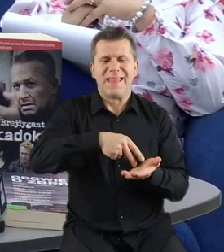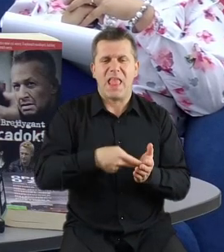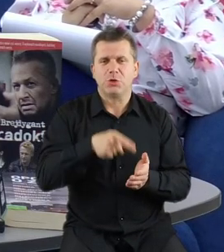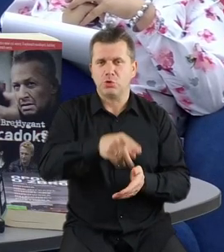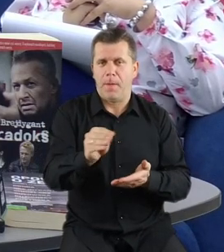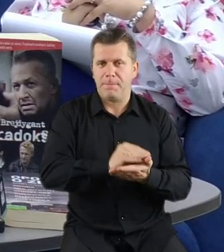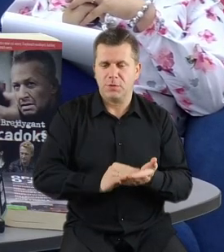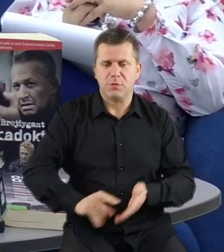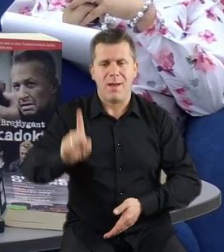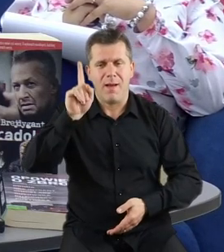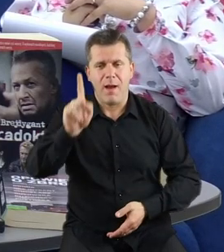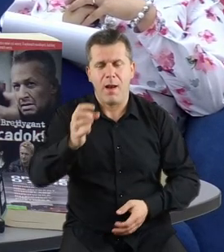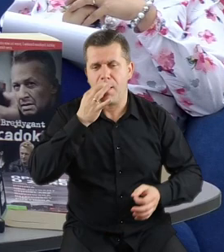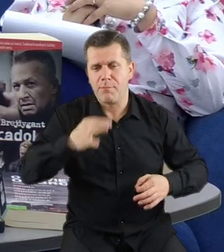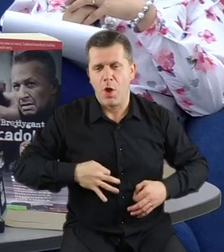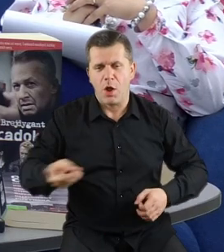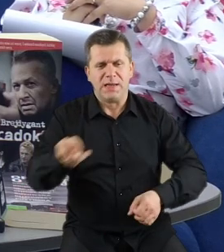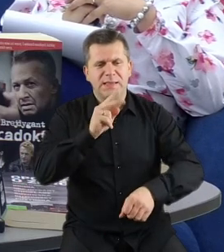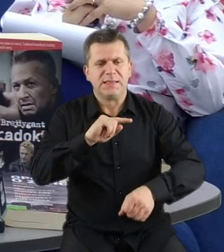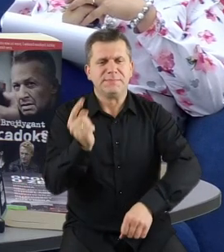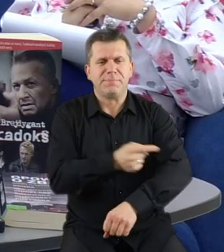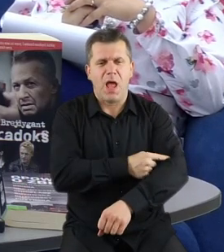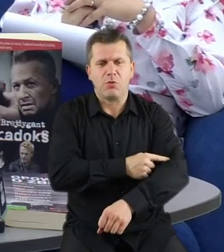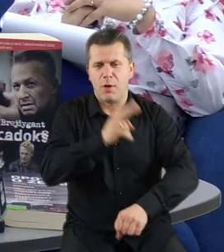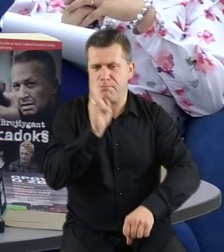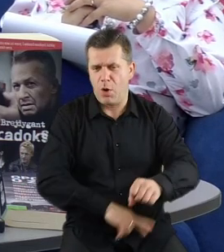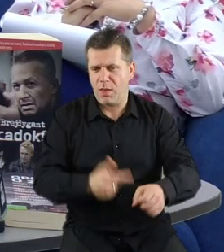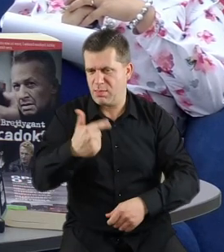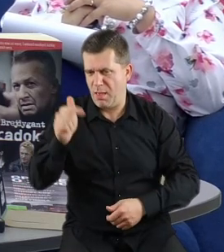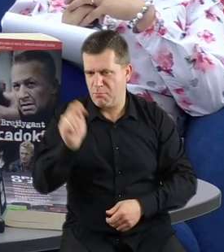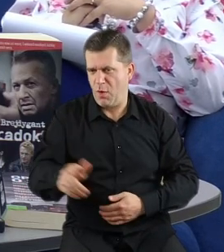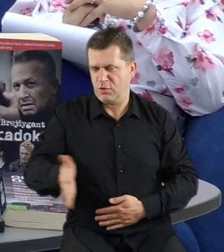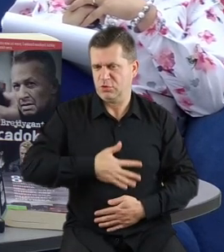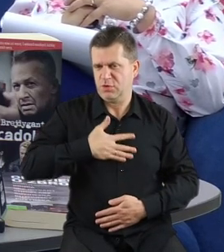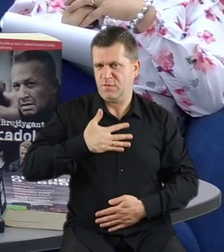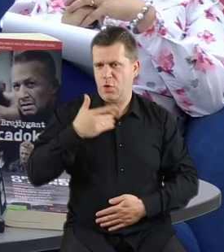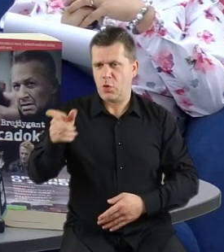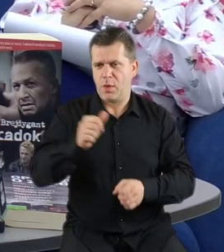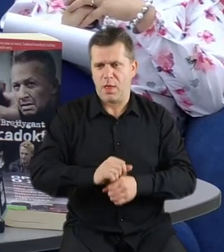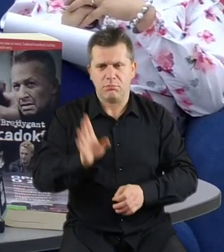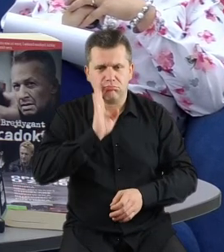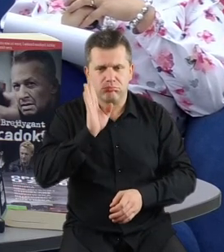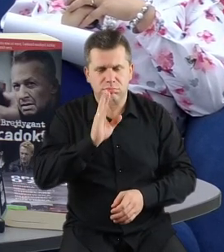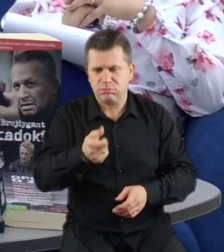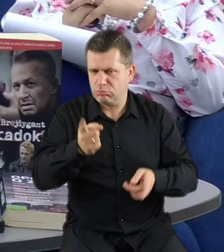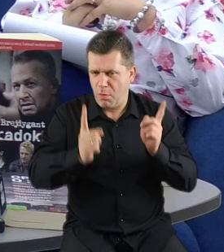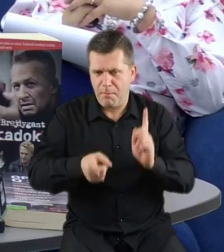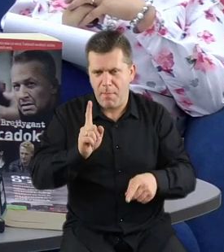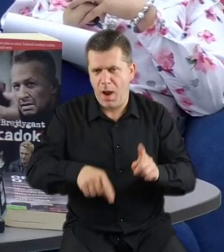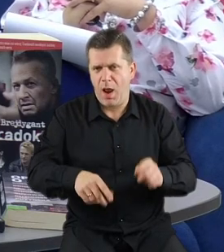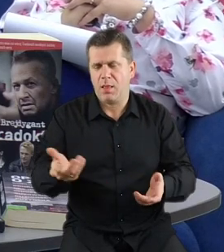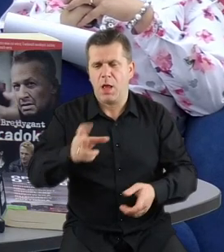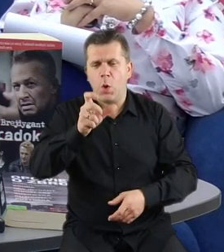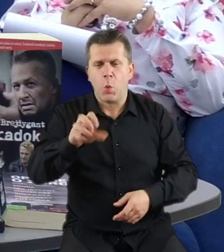to pisze. Natomiast pani inspektor w komendzie powiatowej w małym mieście nie powinna być zdziwiona, bo to jednak jest ciągle na porządku